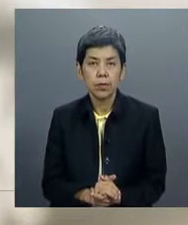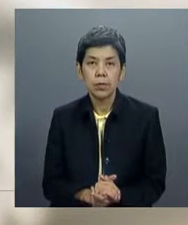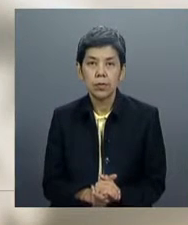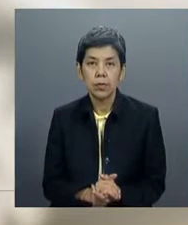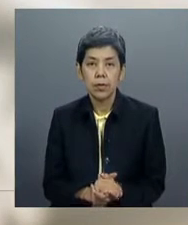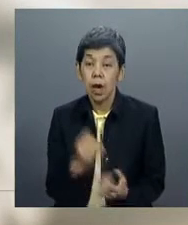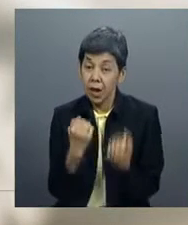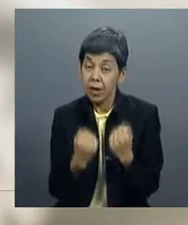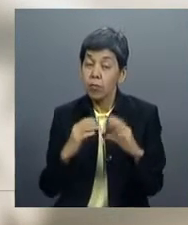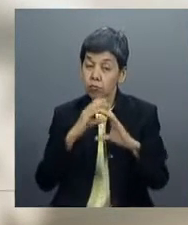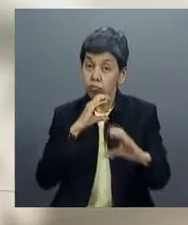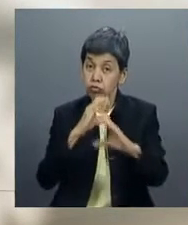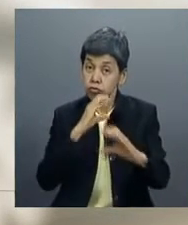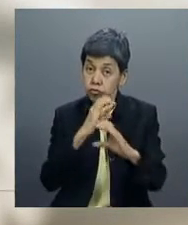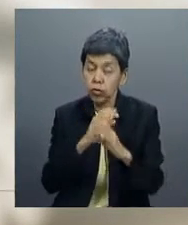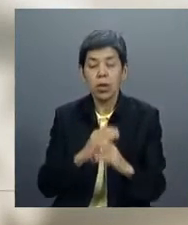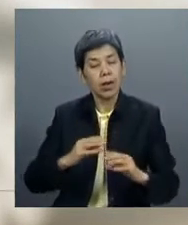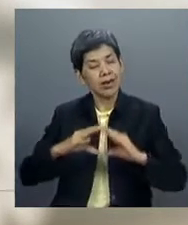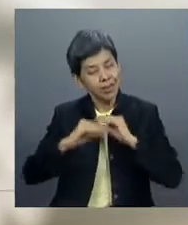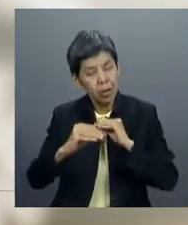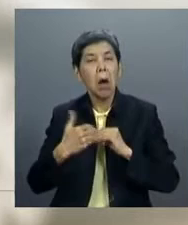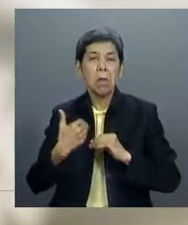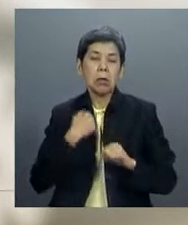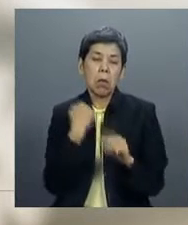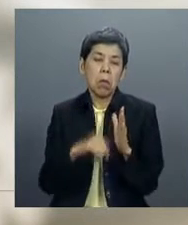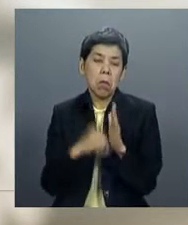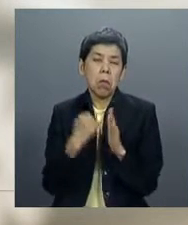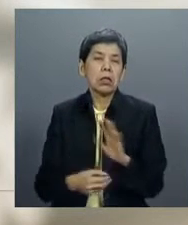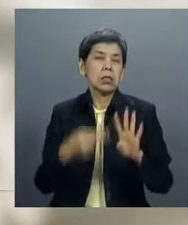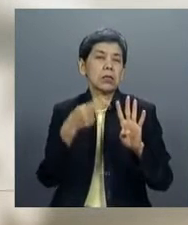ขณะที่รถโดยสารสาธารณะและรถส่วนตัวนะครับพบการกระทำผิด